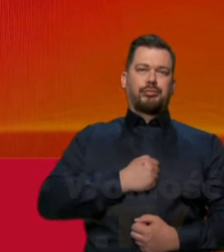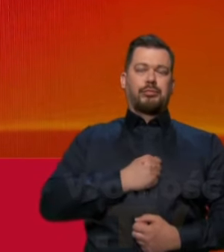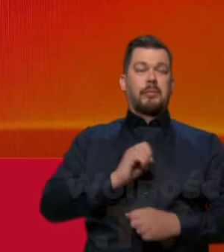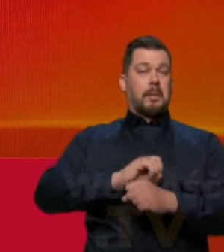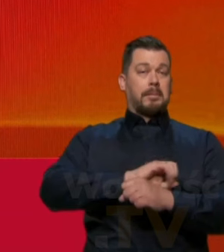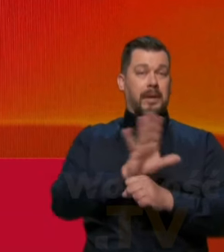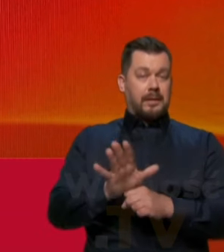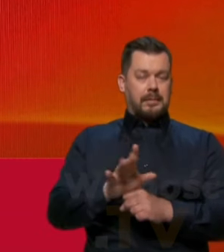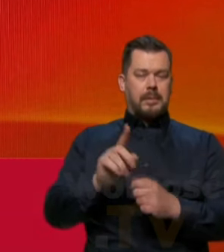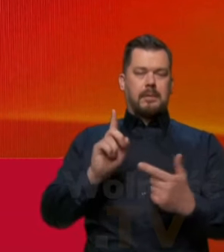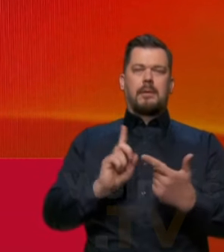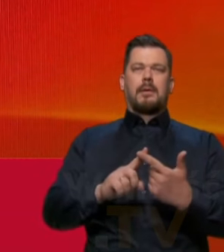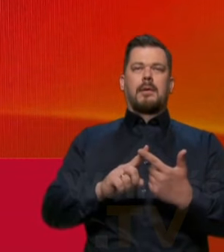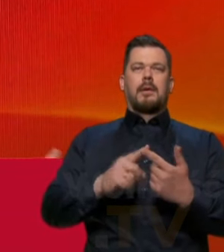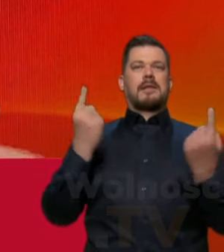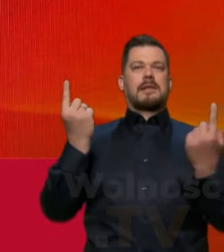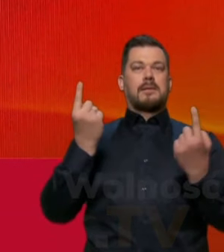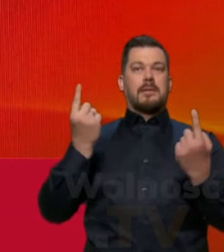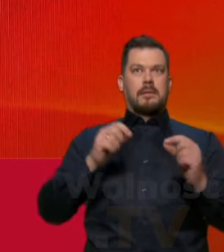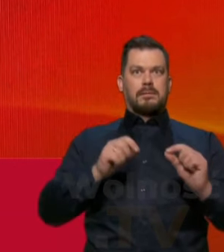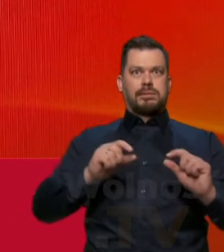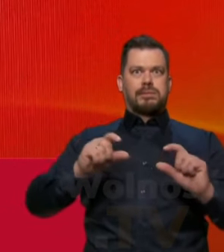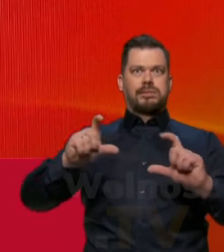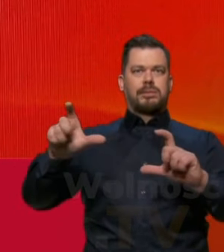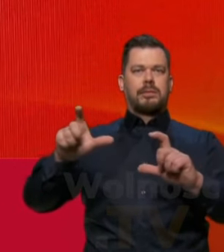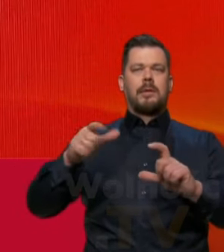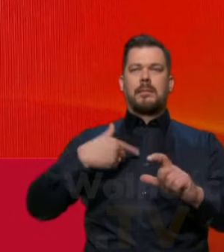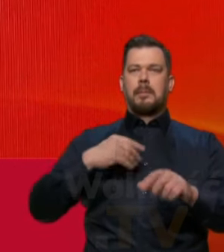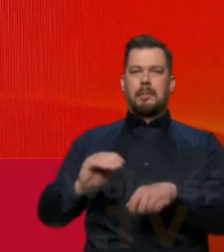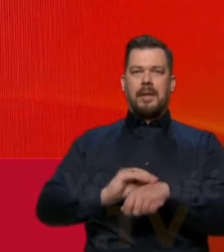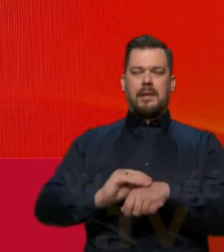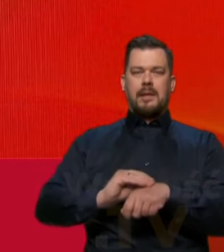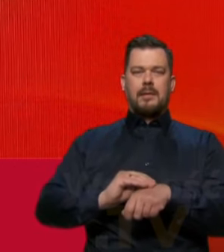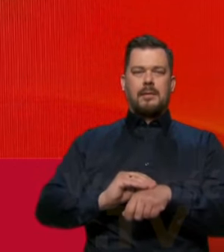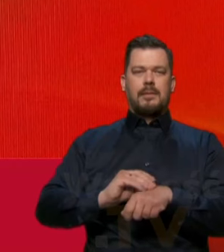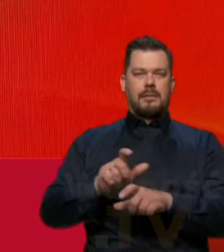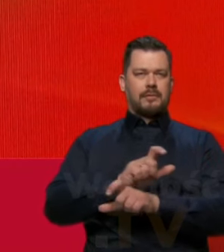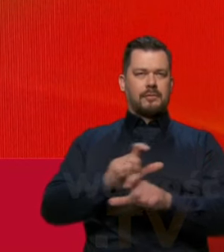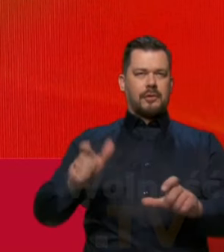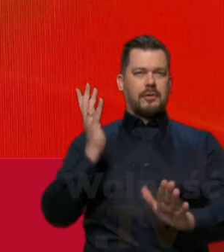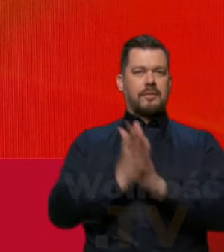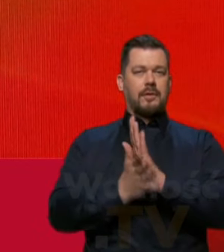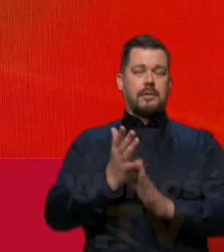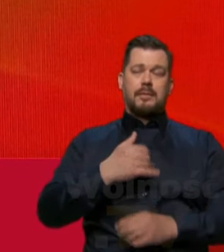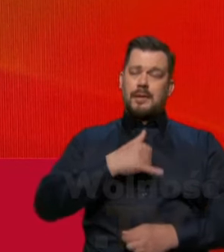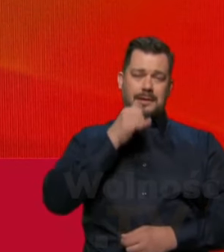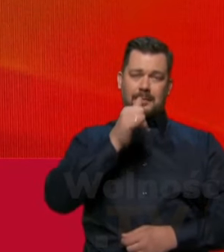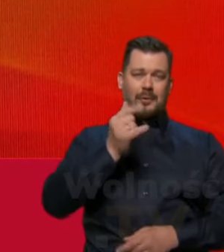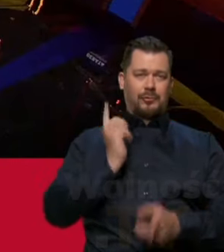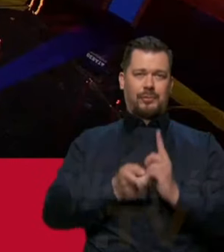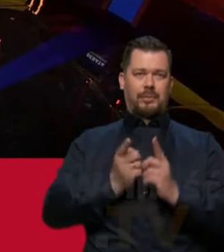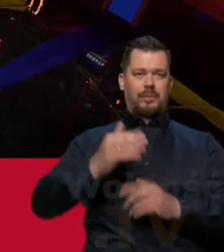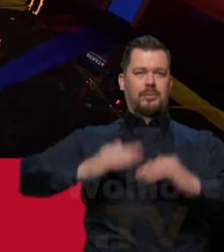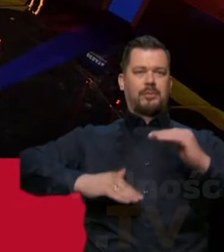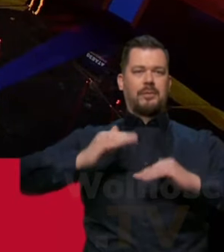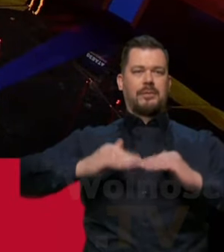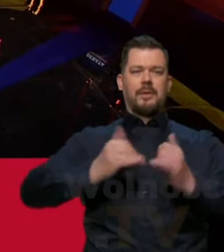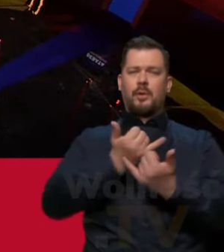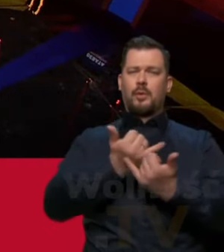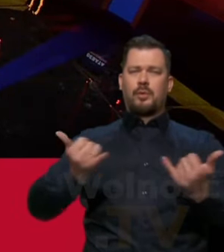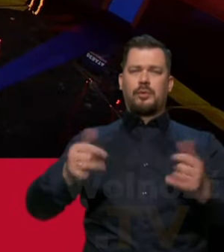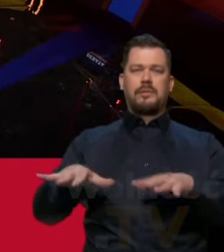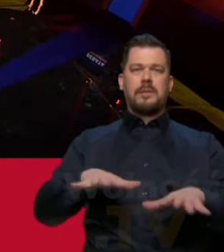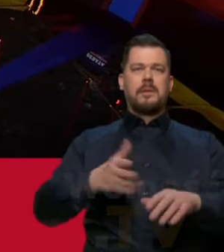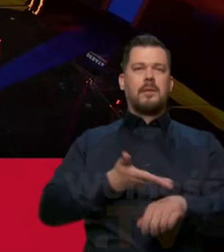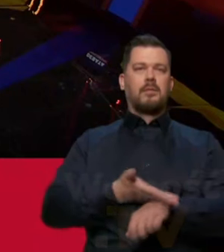pandemii, za sytuację, w której rosły ceny wszystkich artykułów, również w trakcie wojny, niestety w bardzo wielu miastach świata były